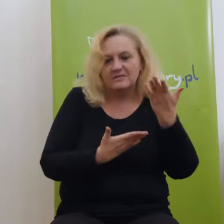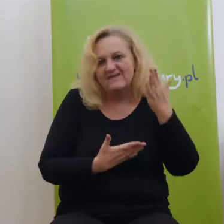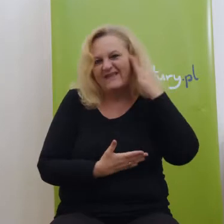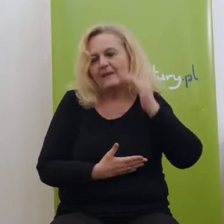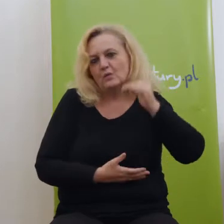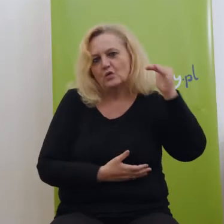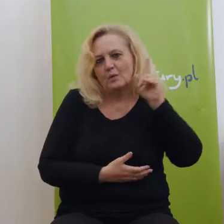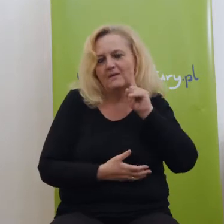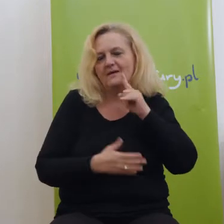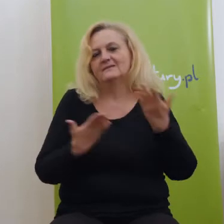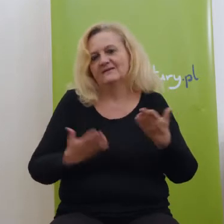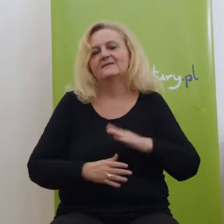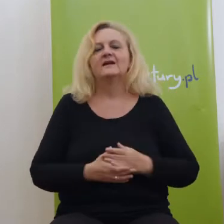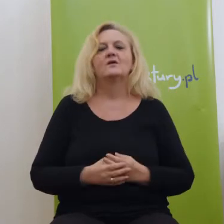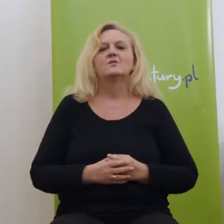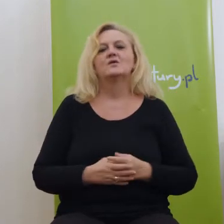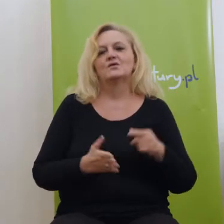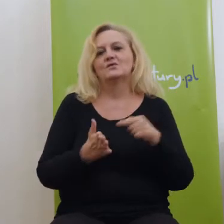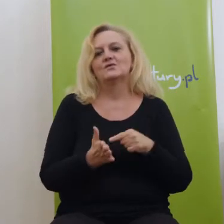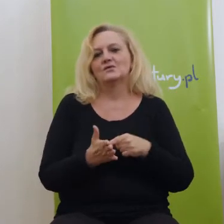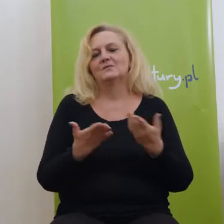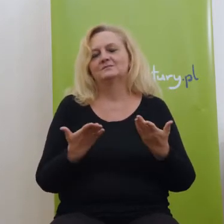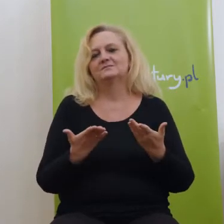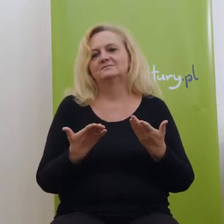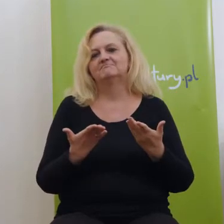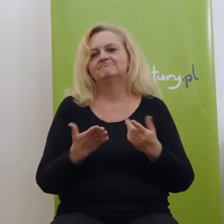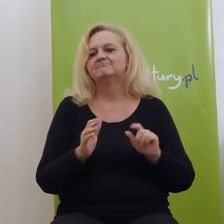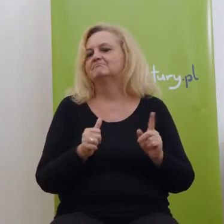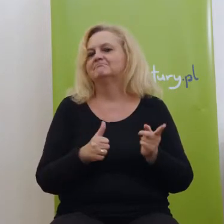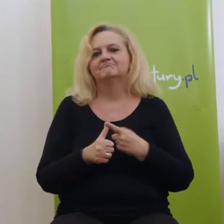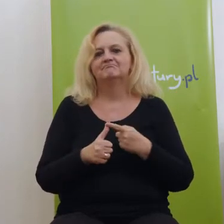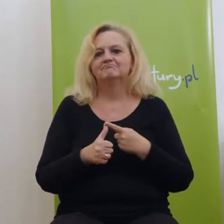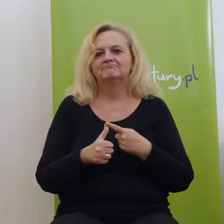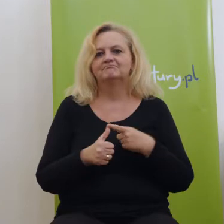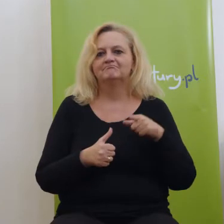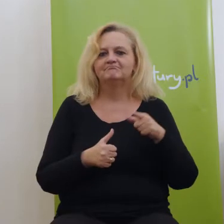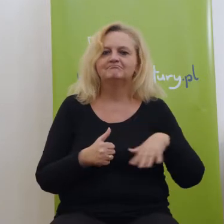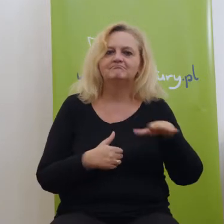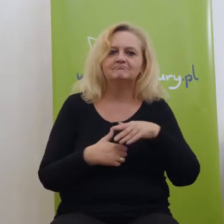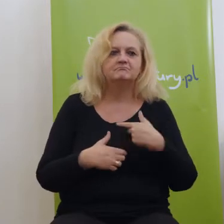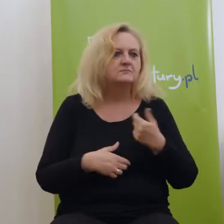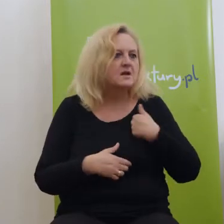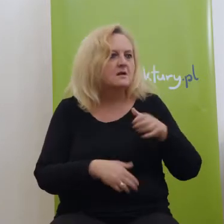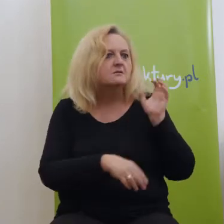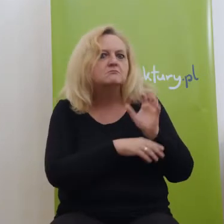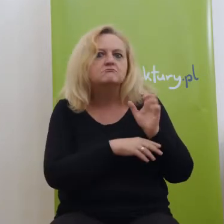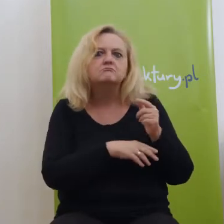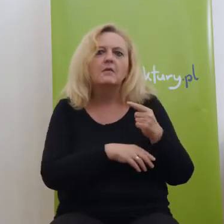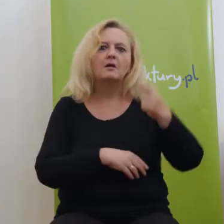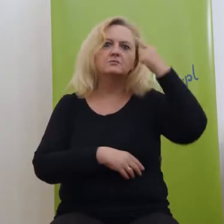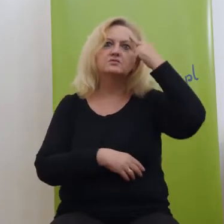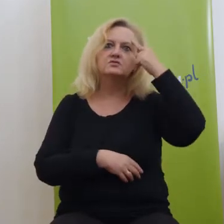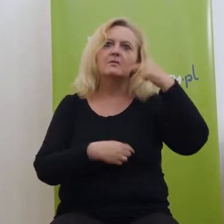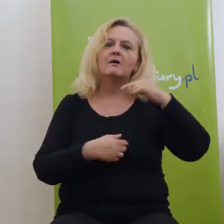mężczyźni, wiadomo, to najpierw, jak mam ich ochotę ochrzanić, to za każdym razem sobie przypominam, czy